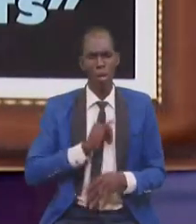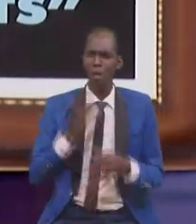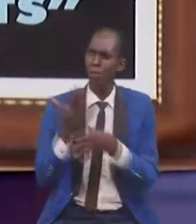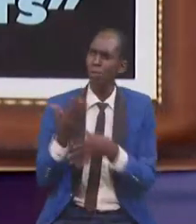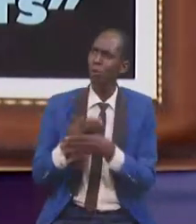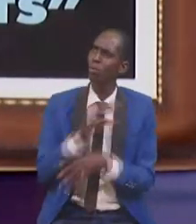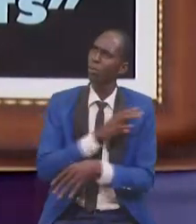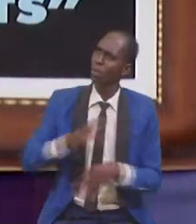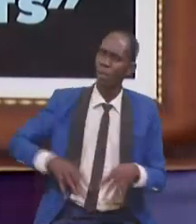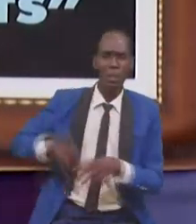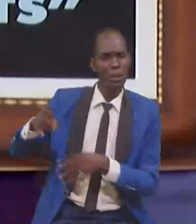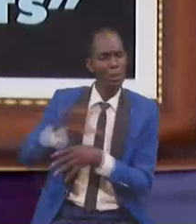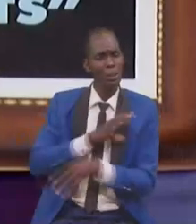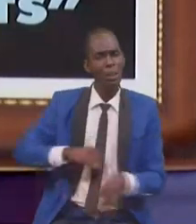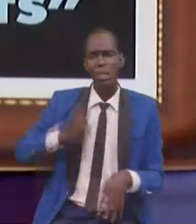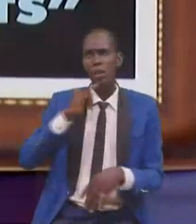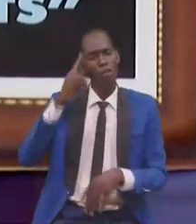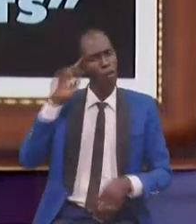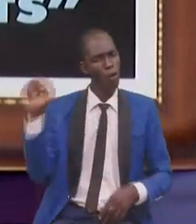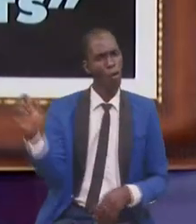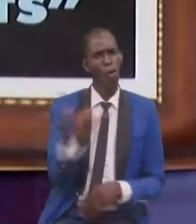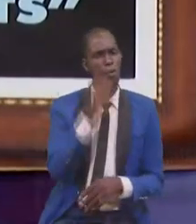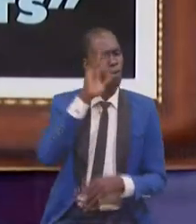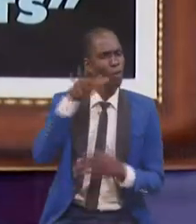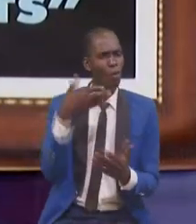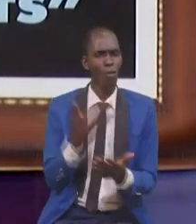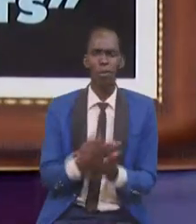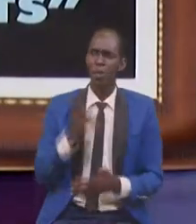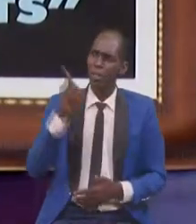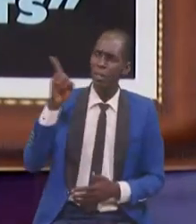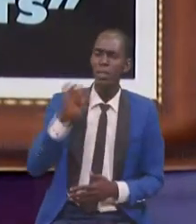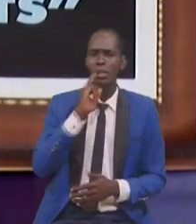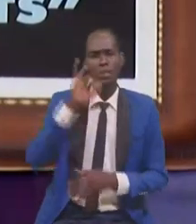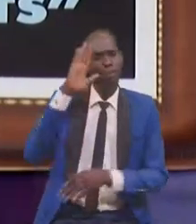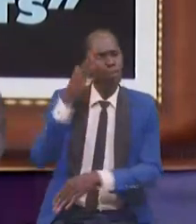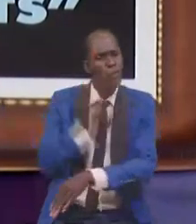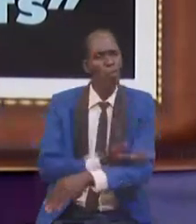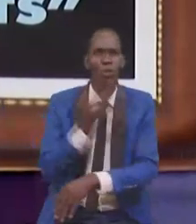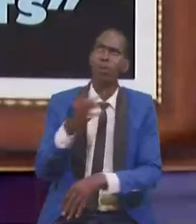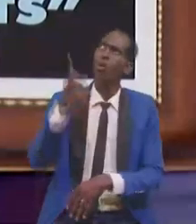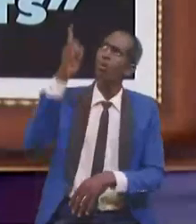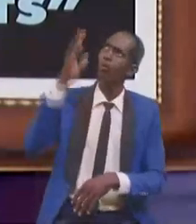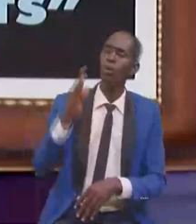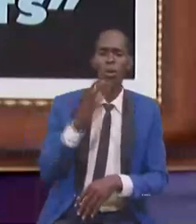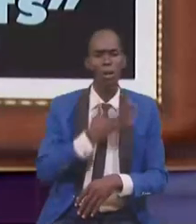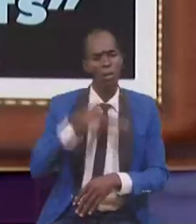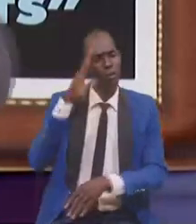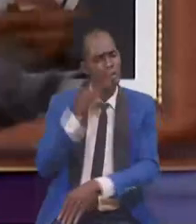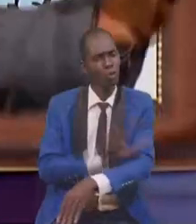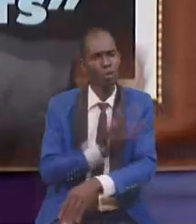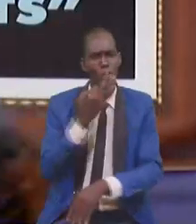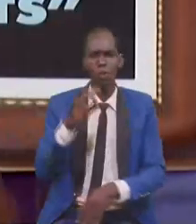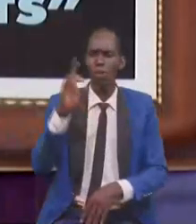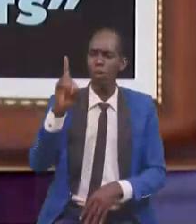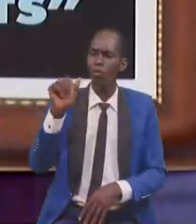et Jacques, Jean, Jésus est Seigneur de tous. Il est fils de Dieu, il est fils de David. Et